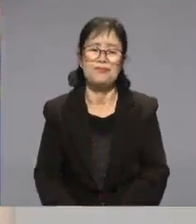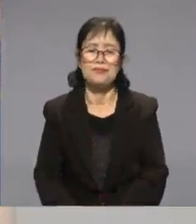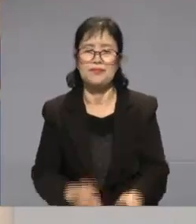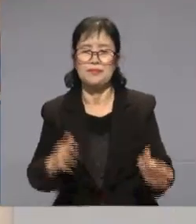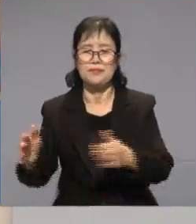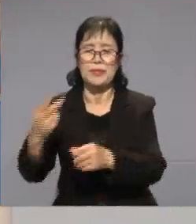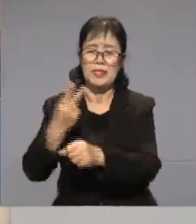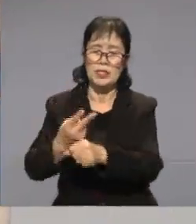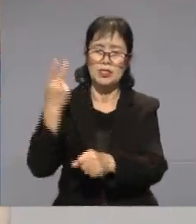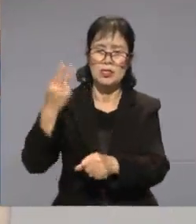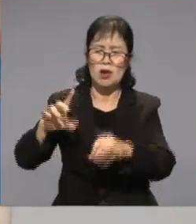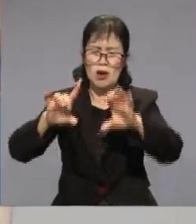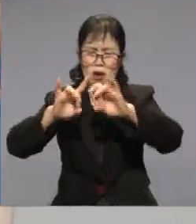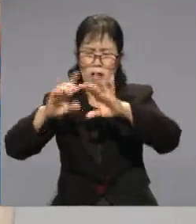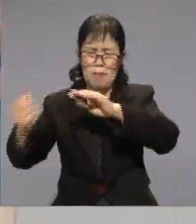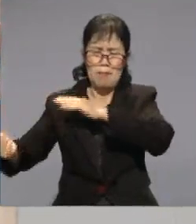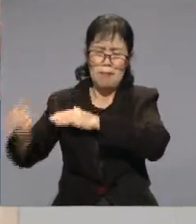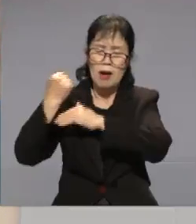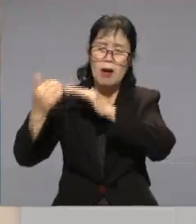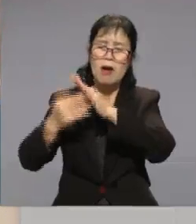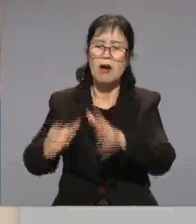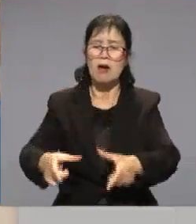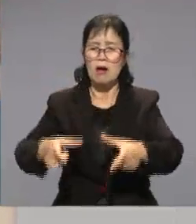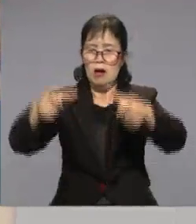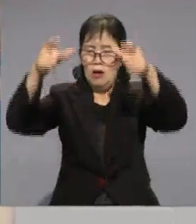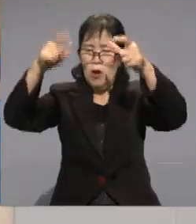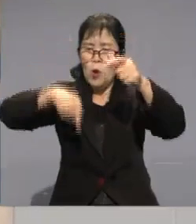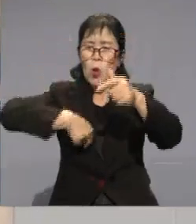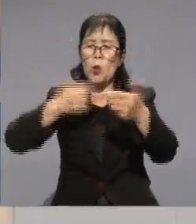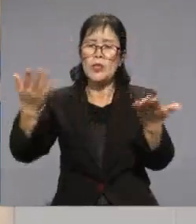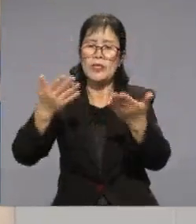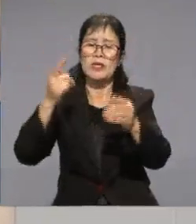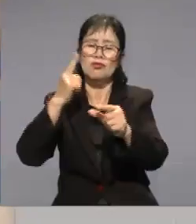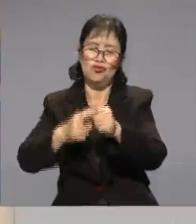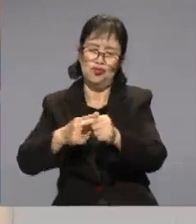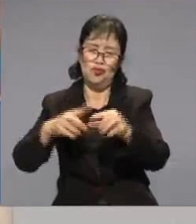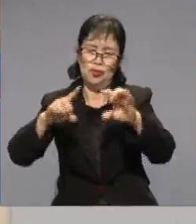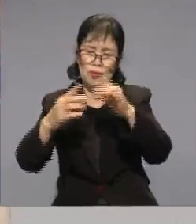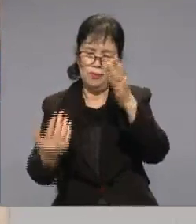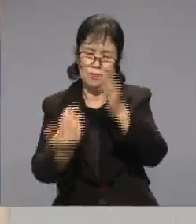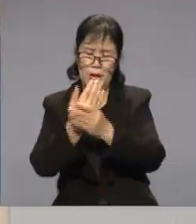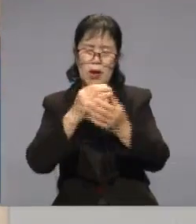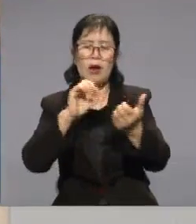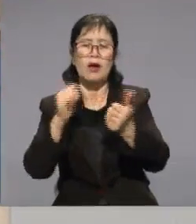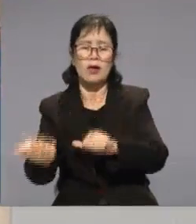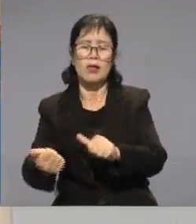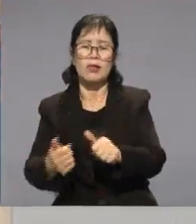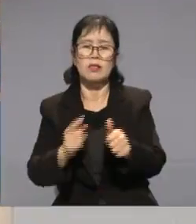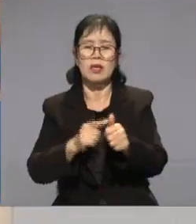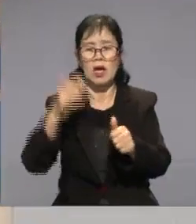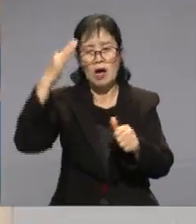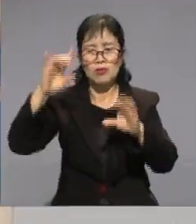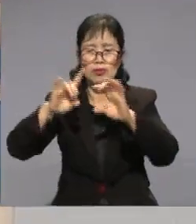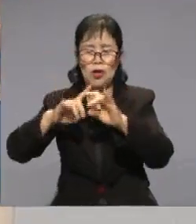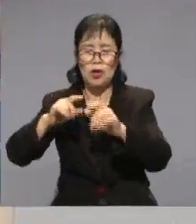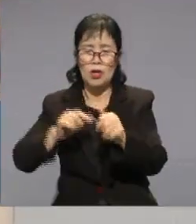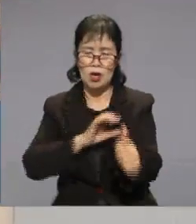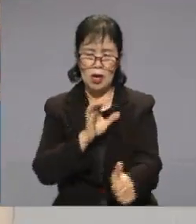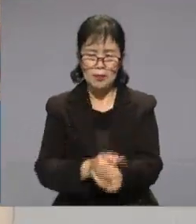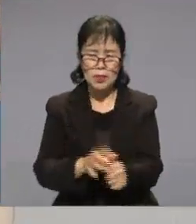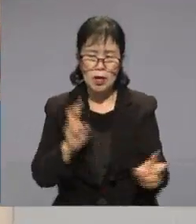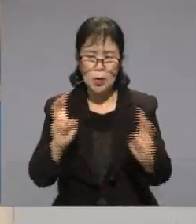2년 전 고압 전류가 흐르는 전신주 위에서 홀로 작업을 하다 감전 사고를 끝내 숨을 거둔 한국전력 하청 업체